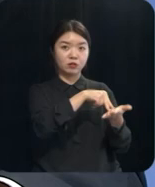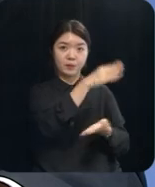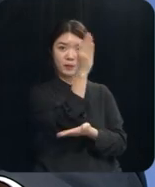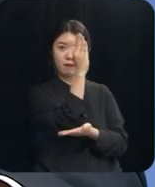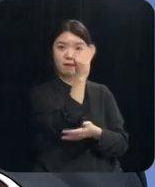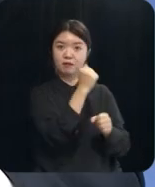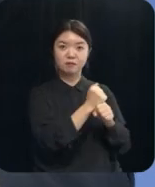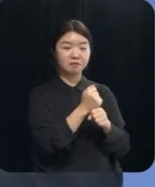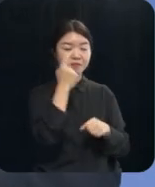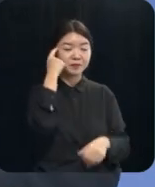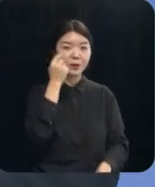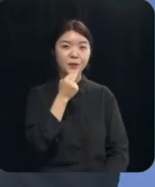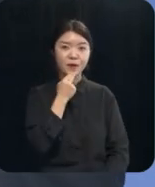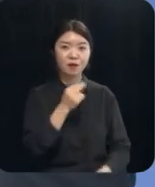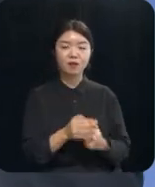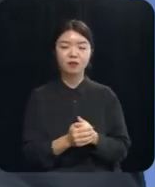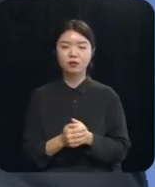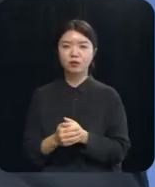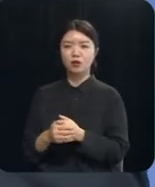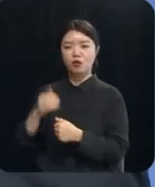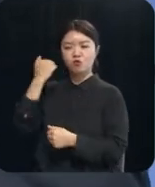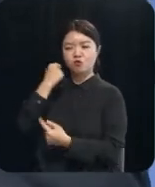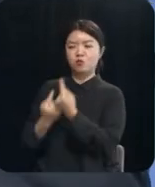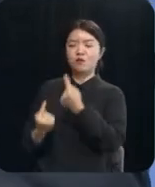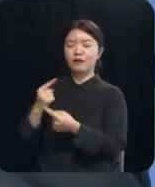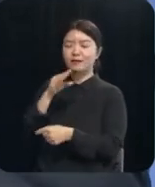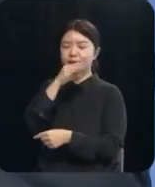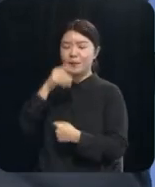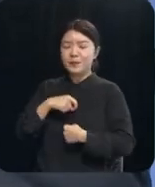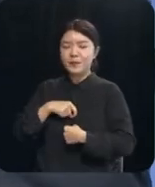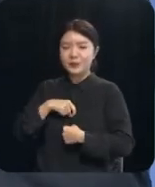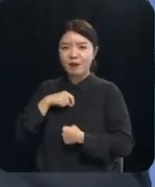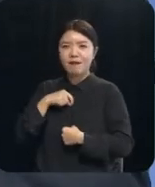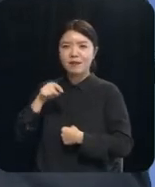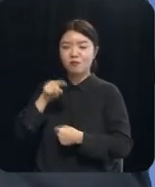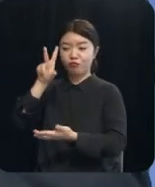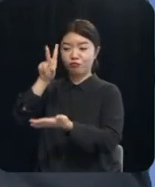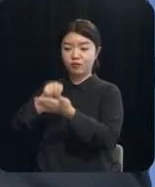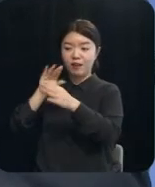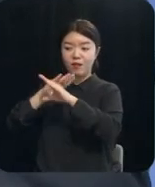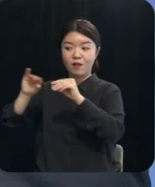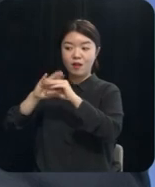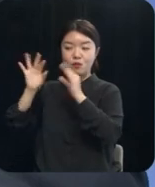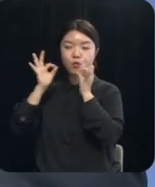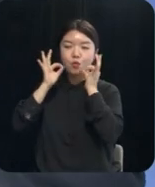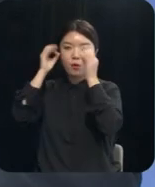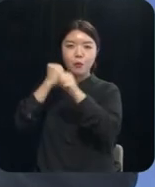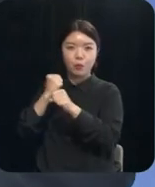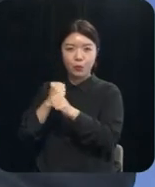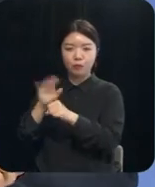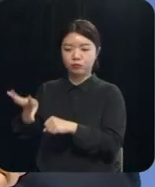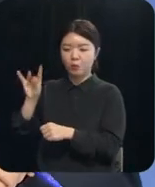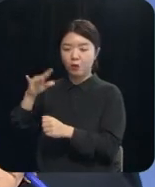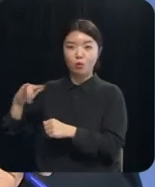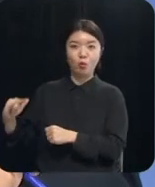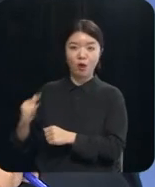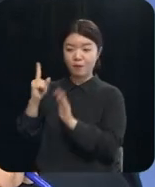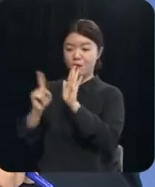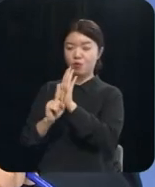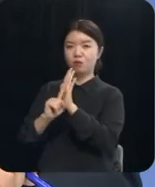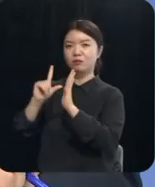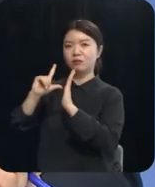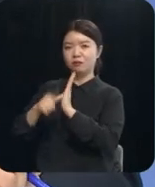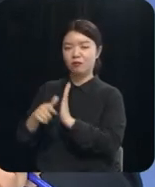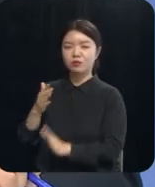없으십니까? 누구보다도 진정성 있게 이 문제를 접근해왔고요. 공항이 맨 처음에 발표되었을